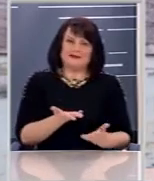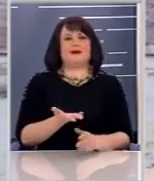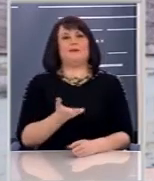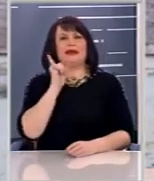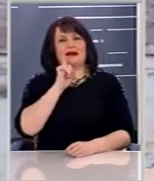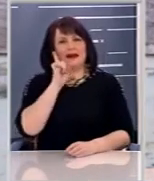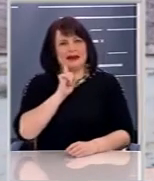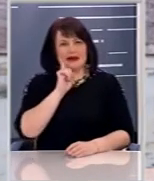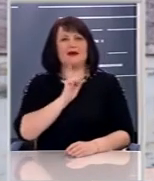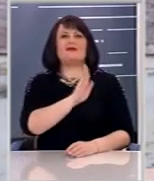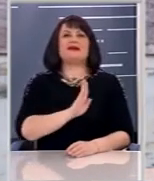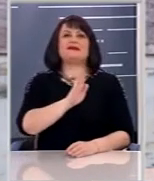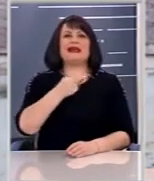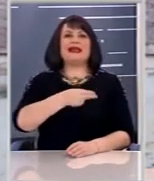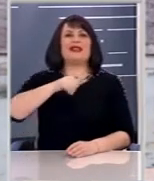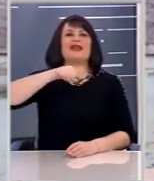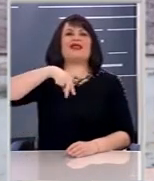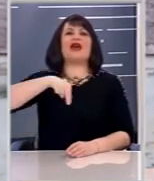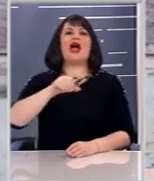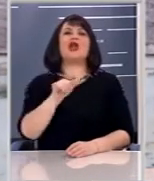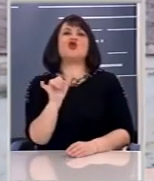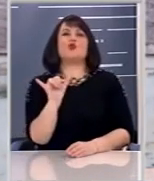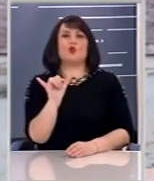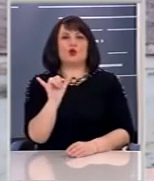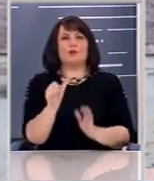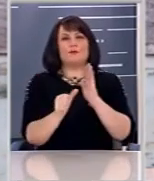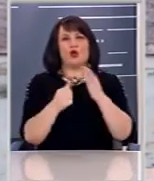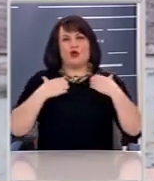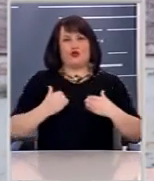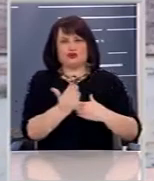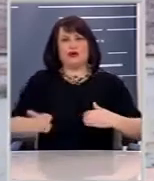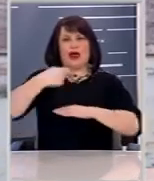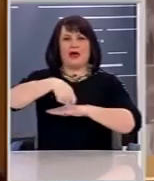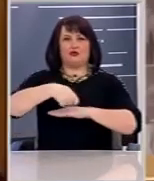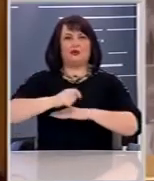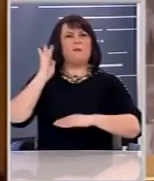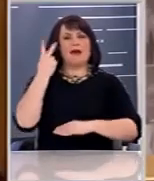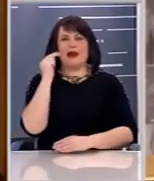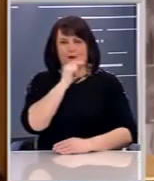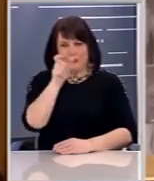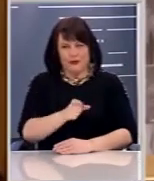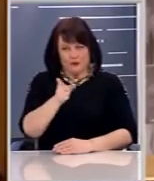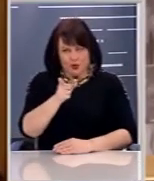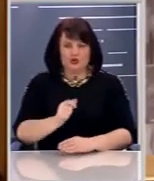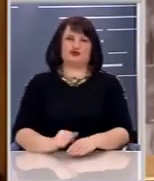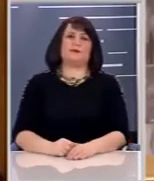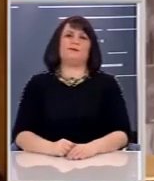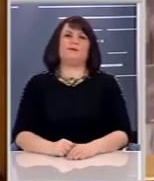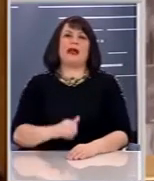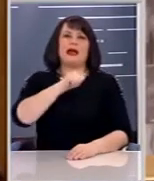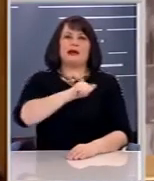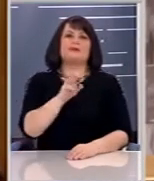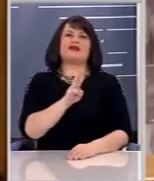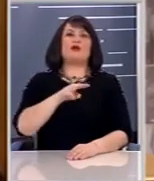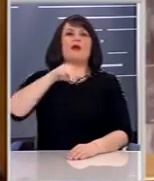η κυρία Βασιλική Θάνου Χριστοφίλου, πρόεδρος του Αρείου Πάγου και τέος πρωθυπουργός, η κυρία Άννα